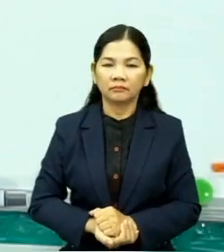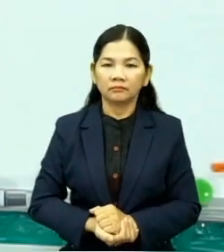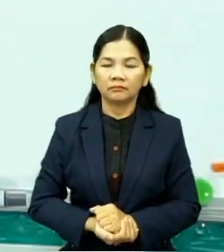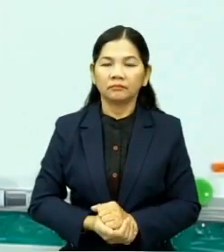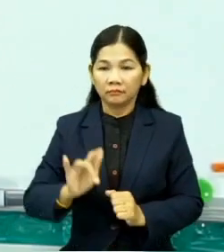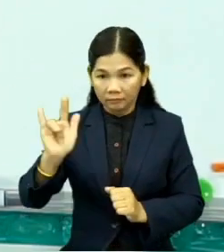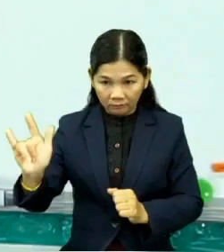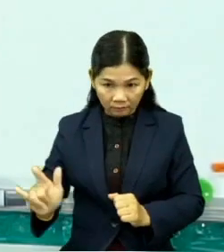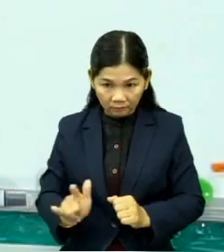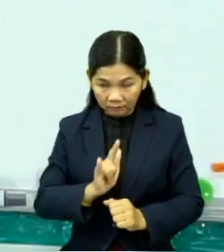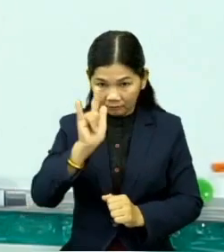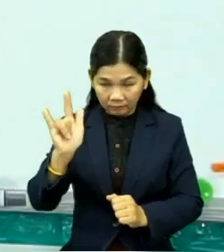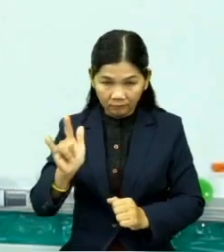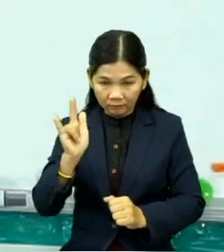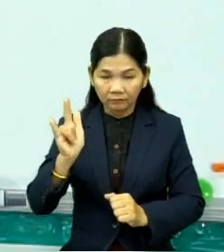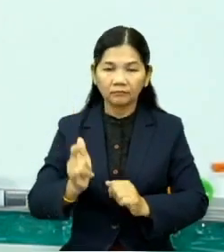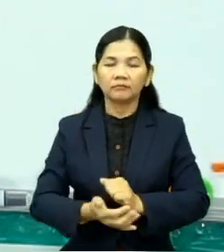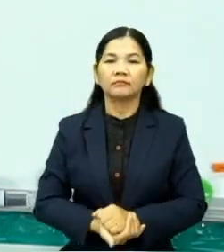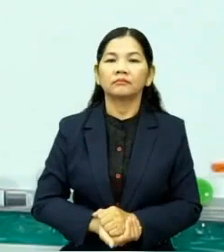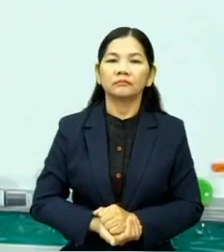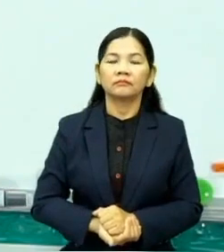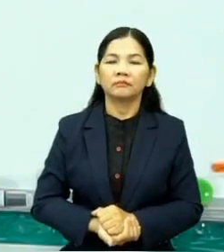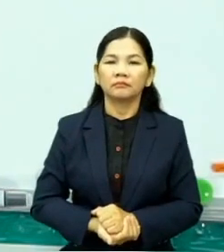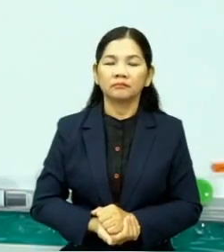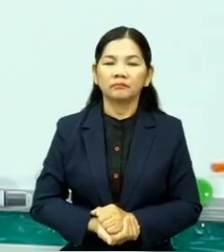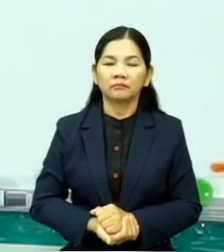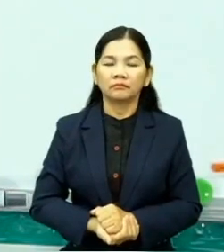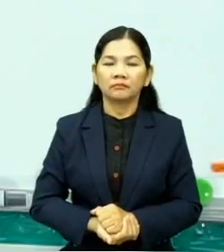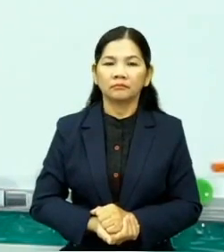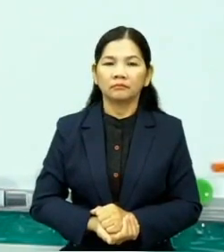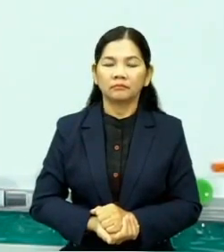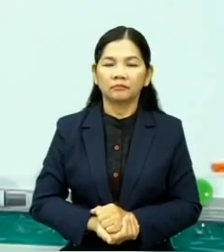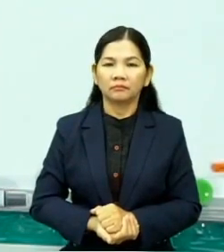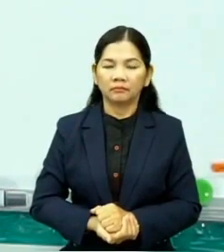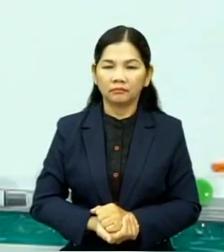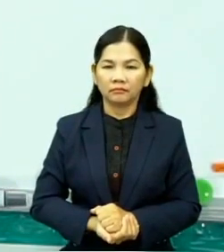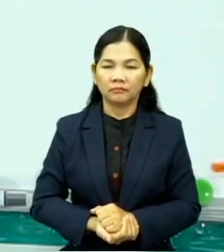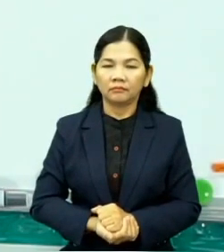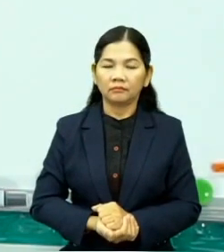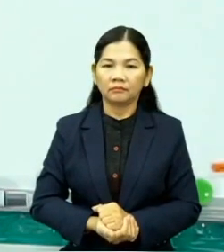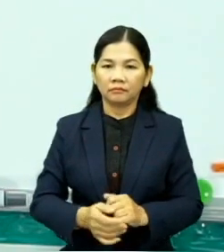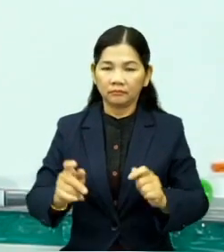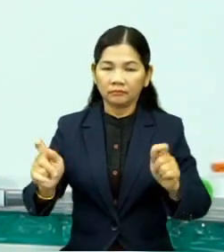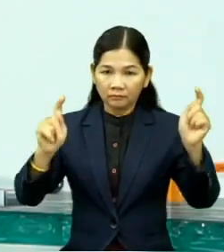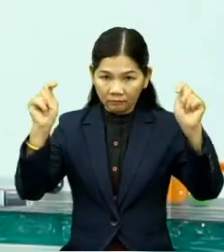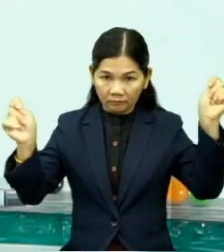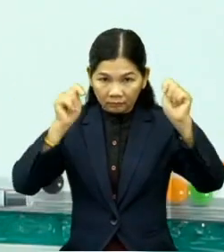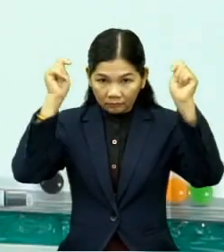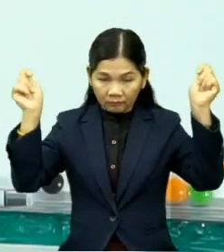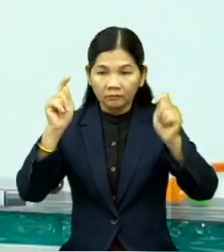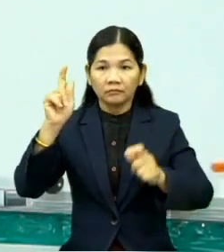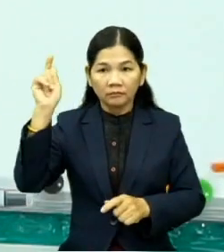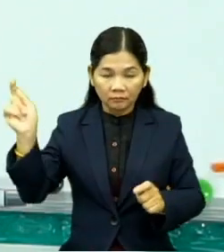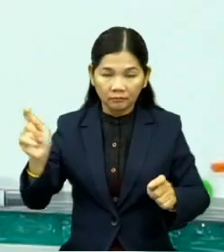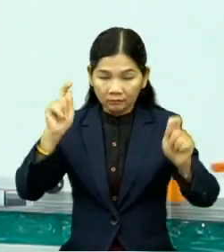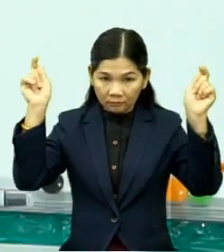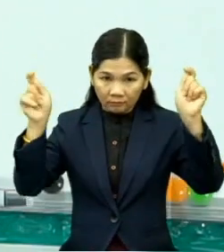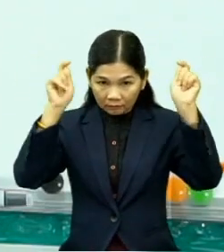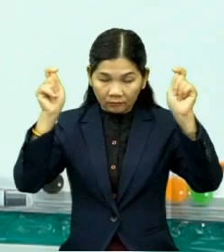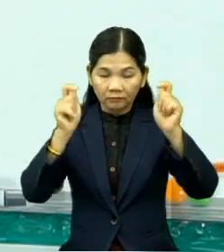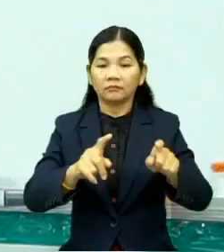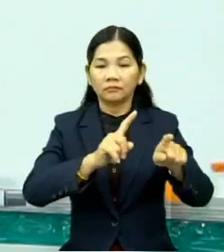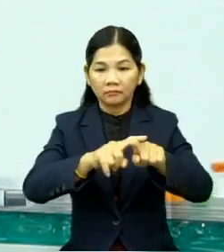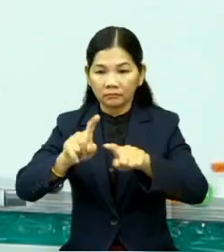ទៅប្រើប្រាស់ក្នុងពិធីបុណ្យផ្សេងផ្សេ